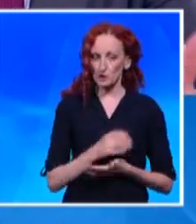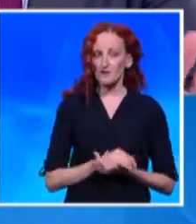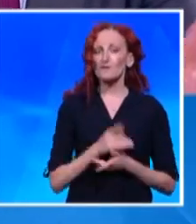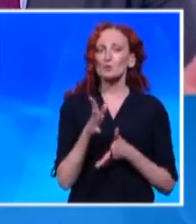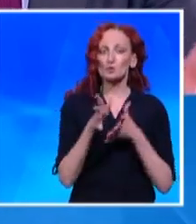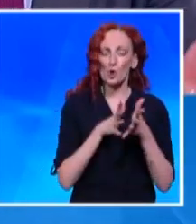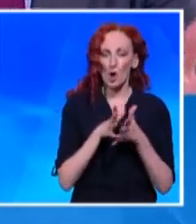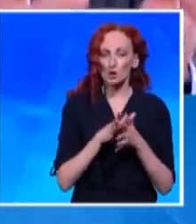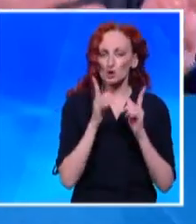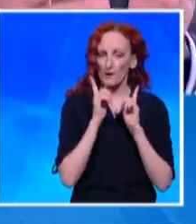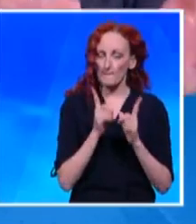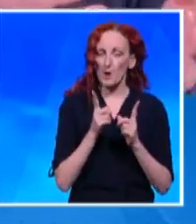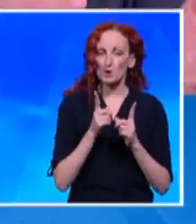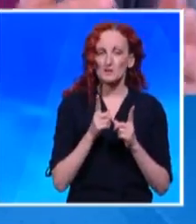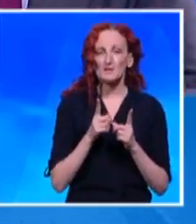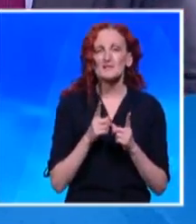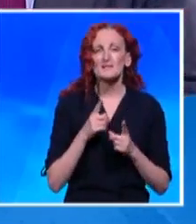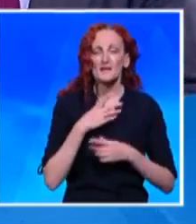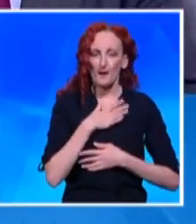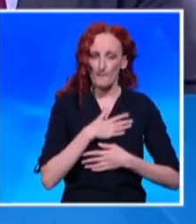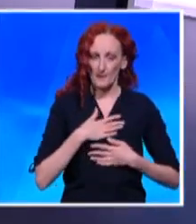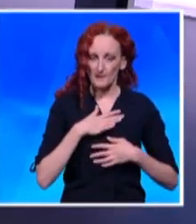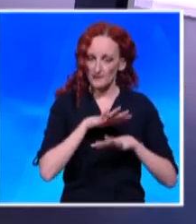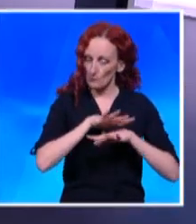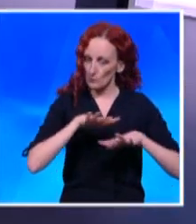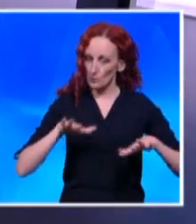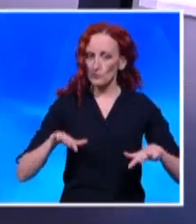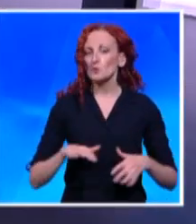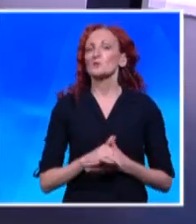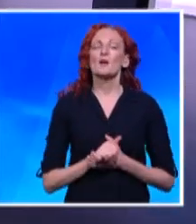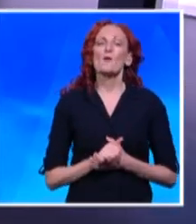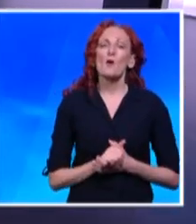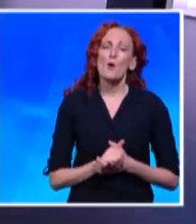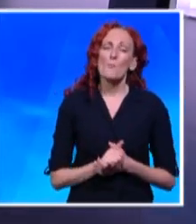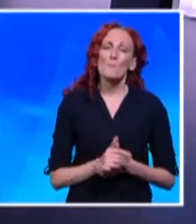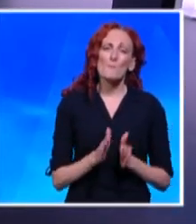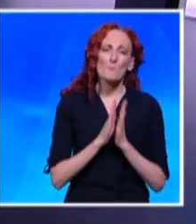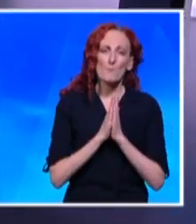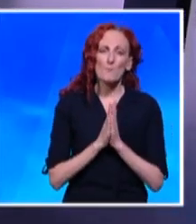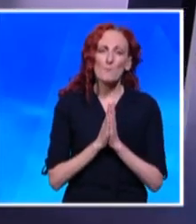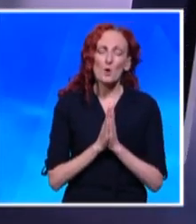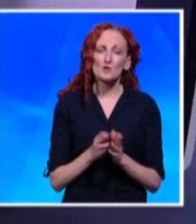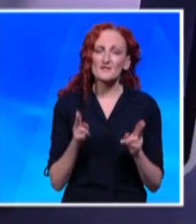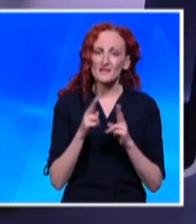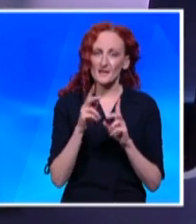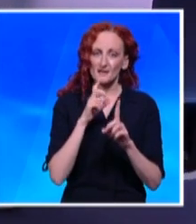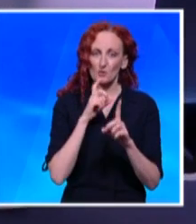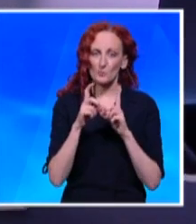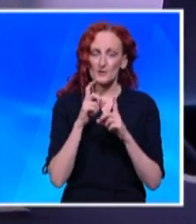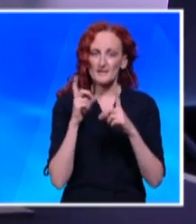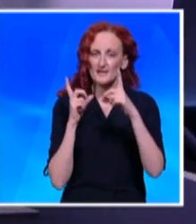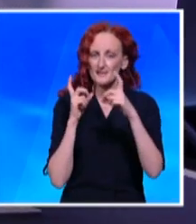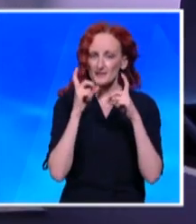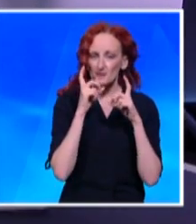хората могат да преценят, защото става въпрос, видим и замърсяване. Молим ви им за много кратък коментар за кадрите, които се появиха на